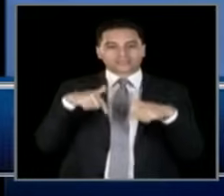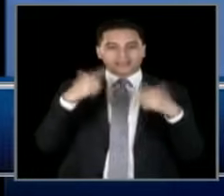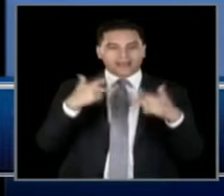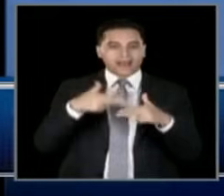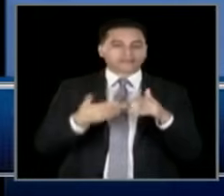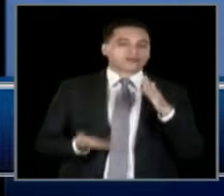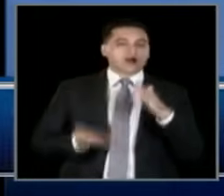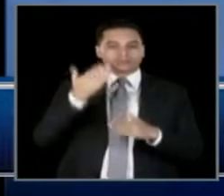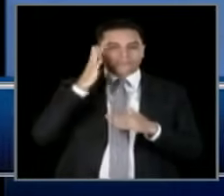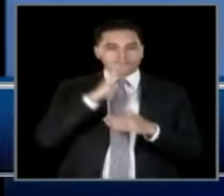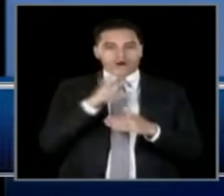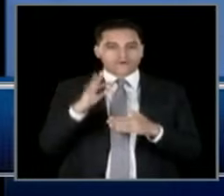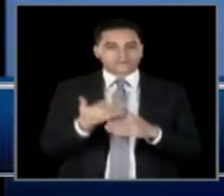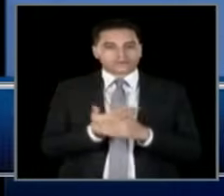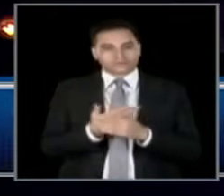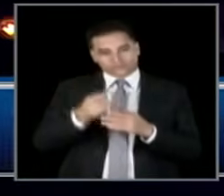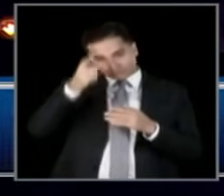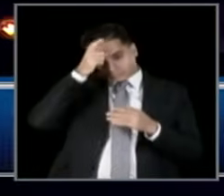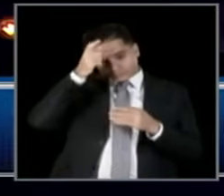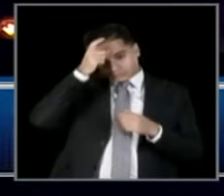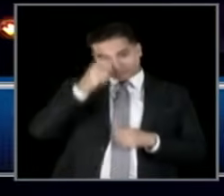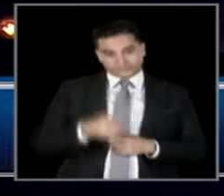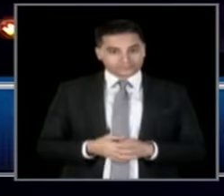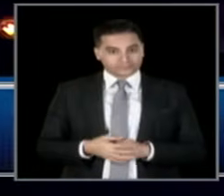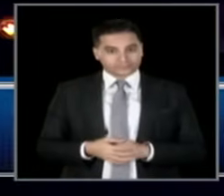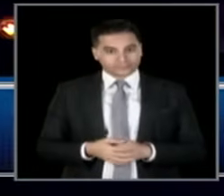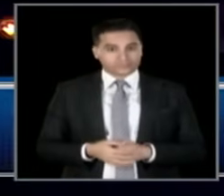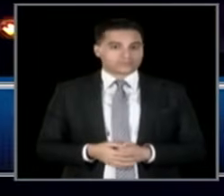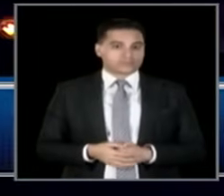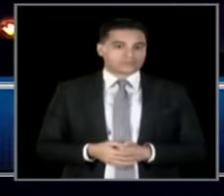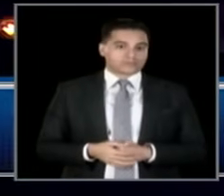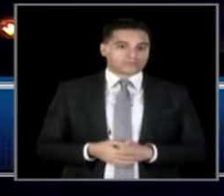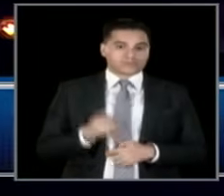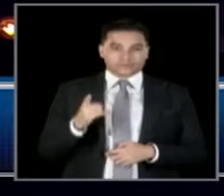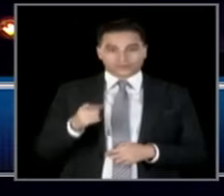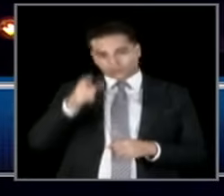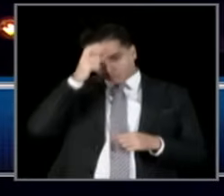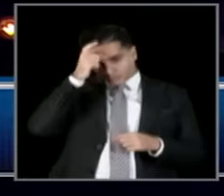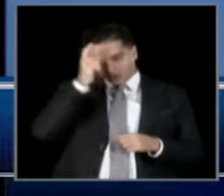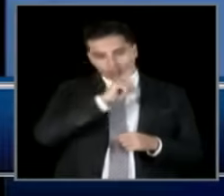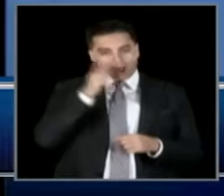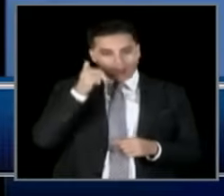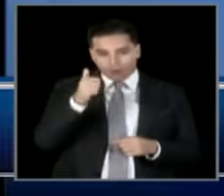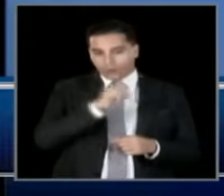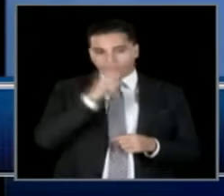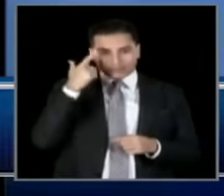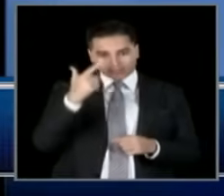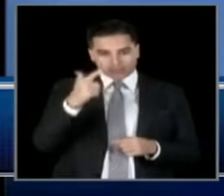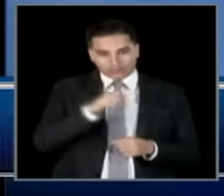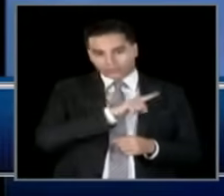2023، فما هي؟ تركيا. تركيا. تركيا ولا الأولى ولا